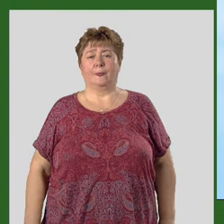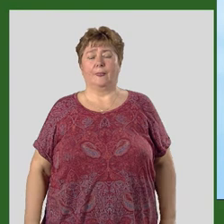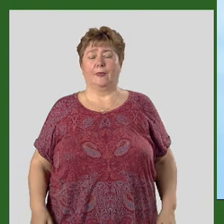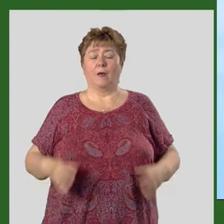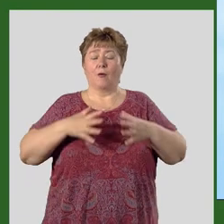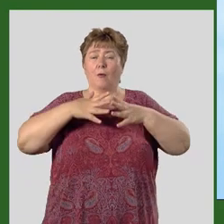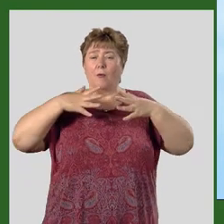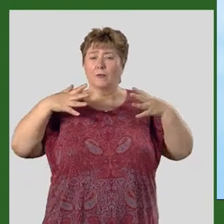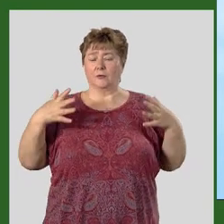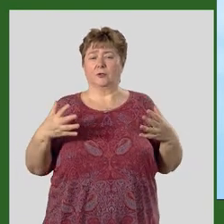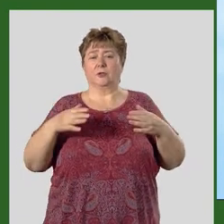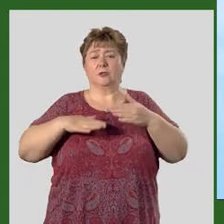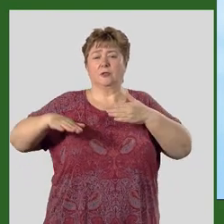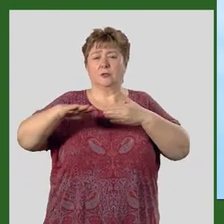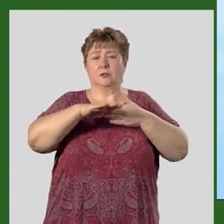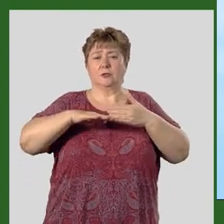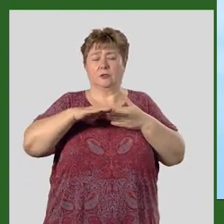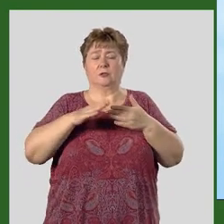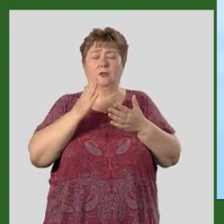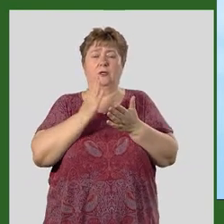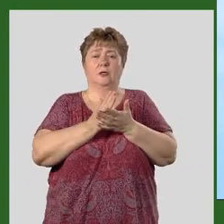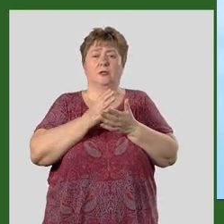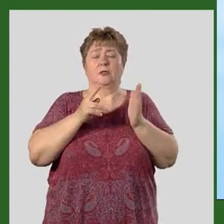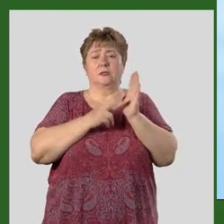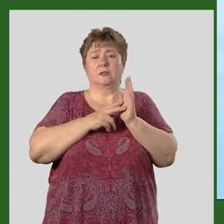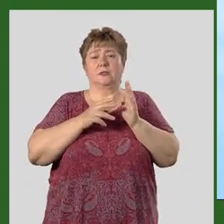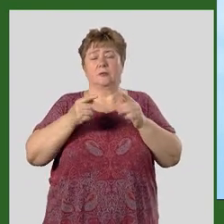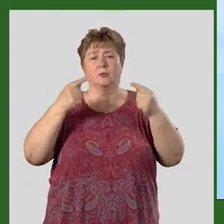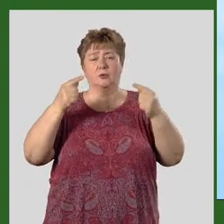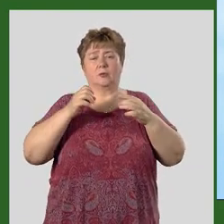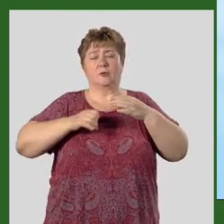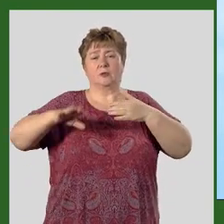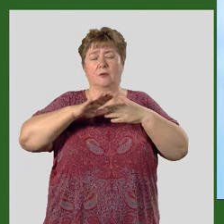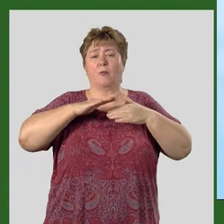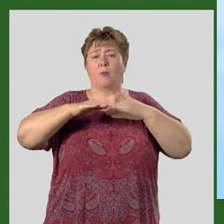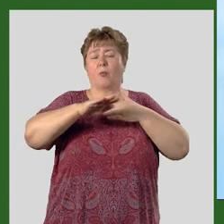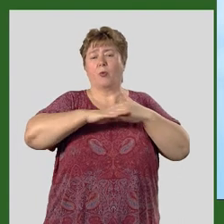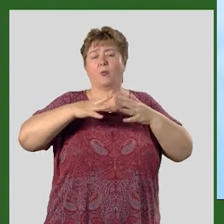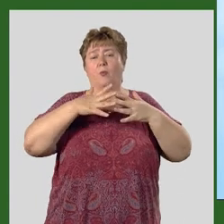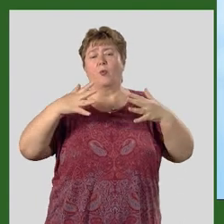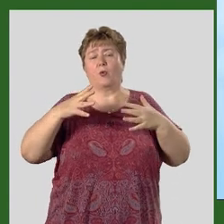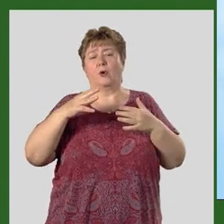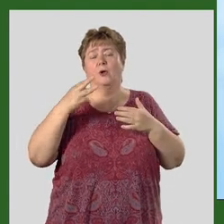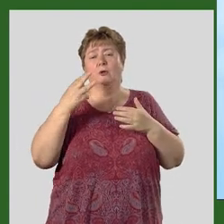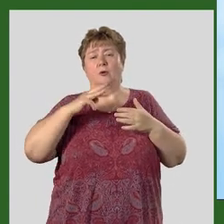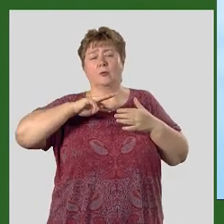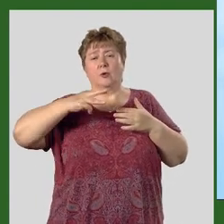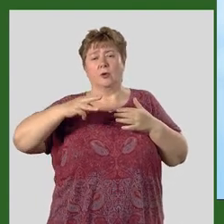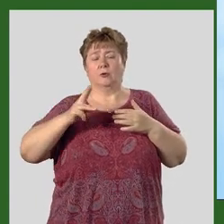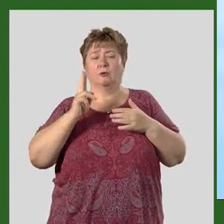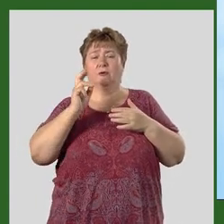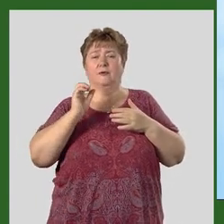По величине территории выделяют 7 крупных стран, имеющих площадь более 3 миллионов